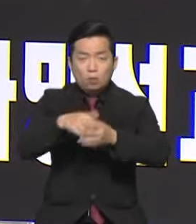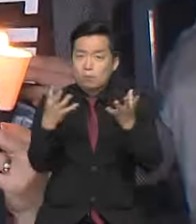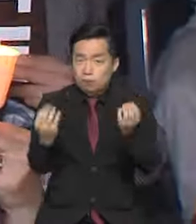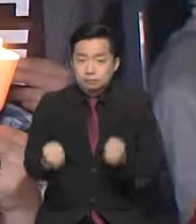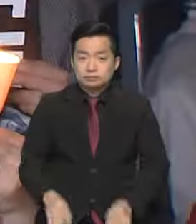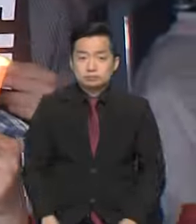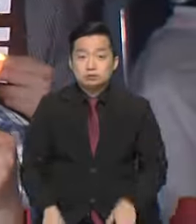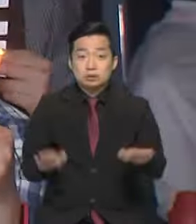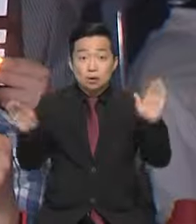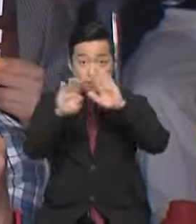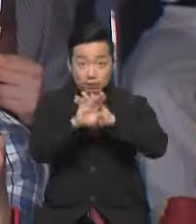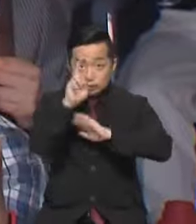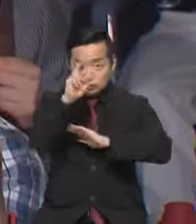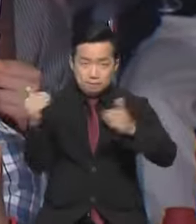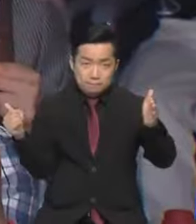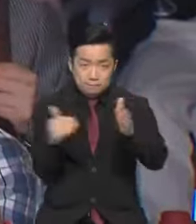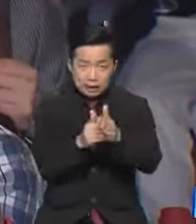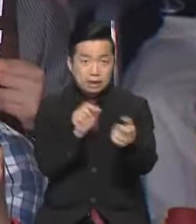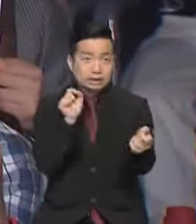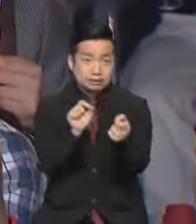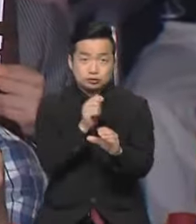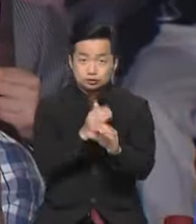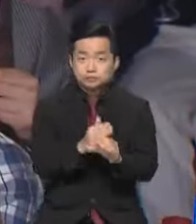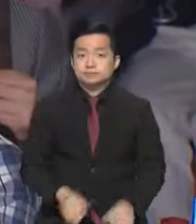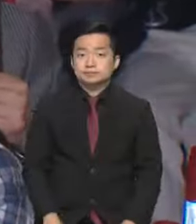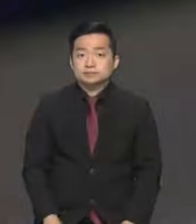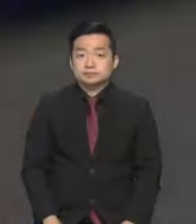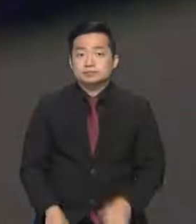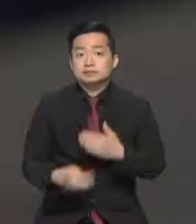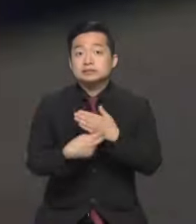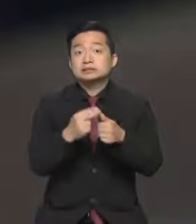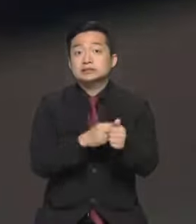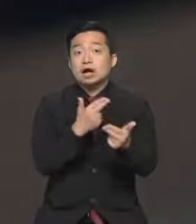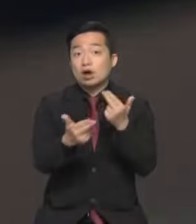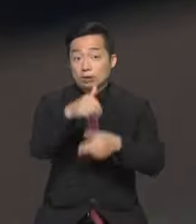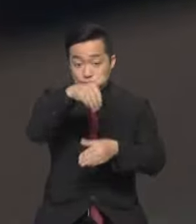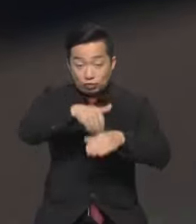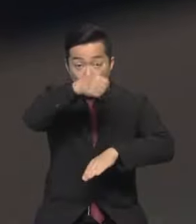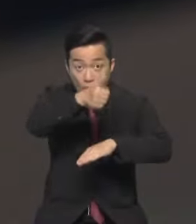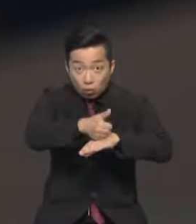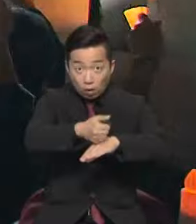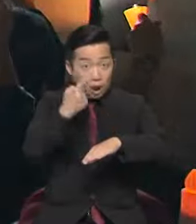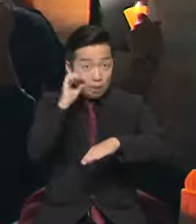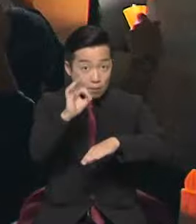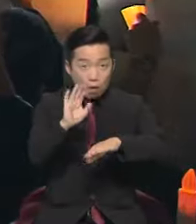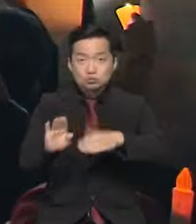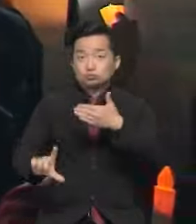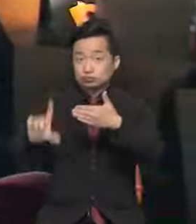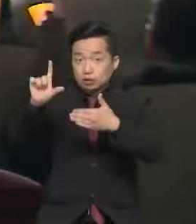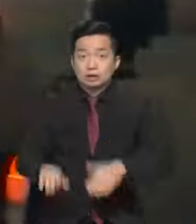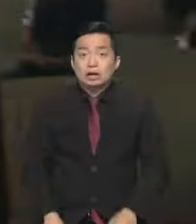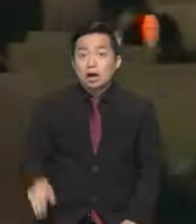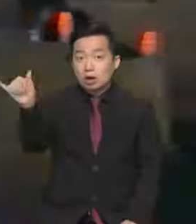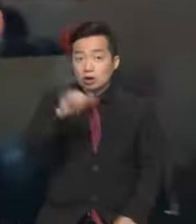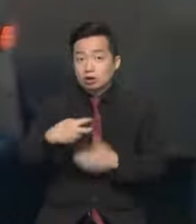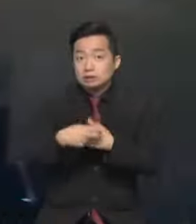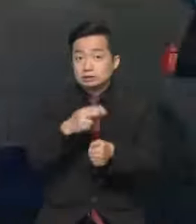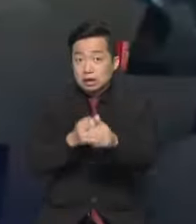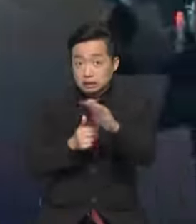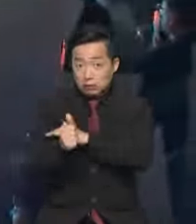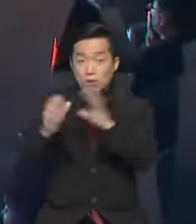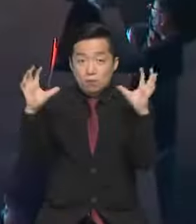기록하며 오늘 밤 자정 마감을 앞두고 있습니다. 의사협회는 이 투표 결과를 바탕으로 오는 9일 전국의사대표자